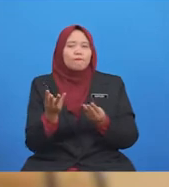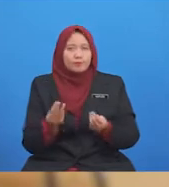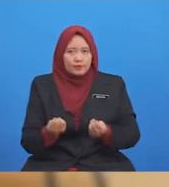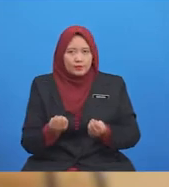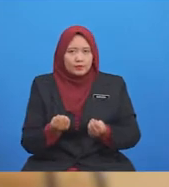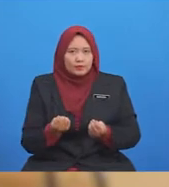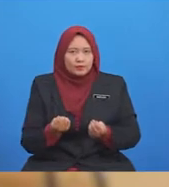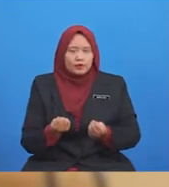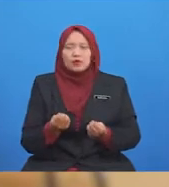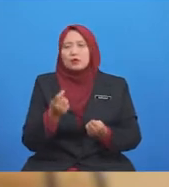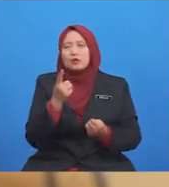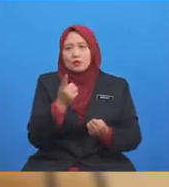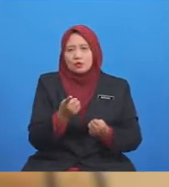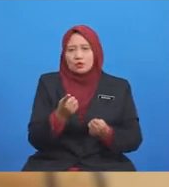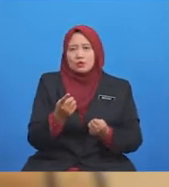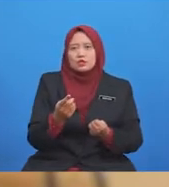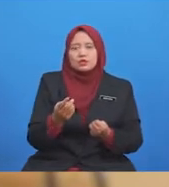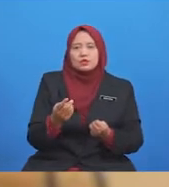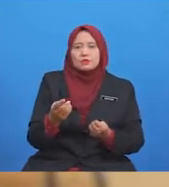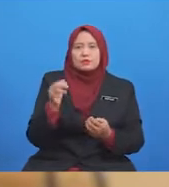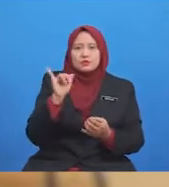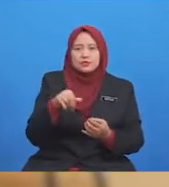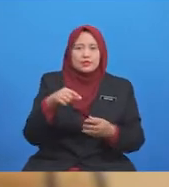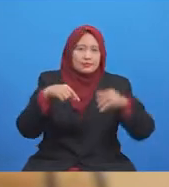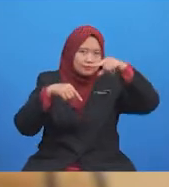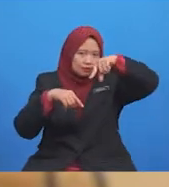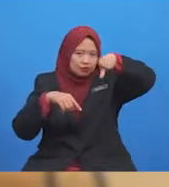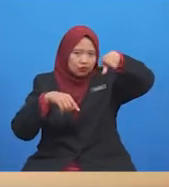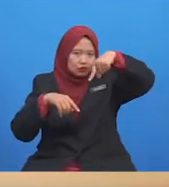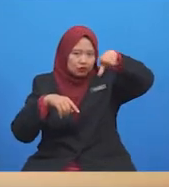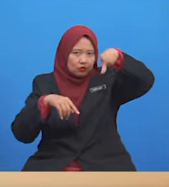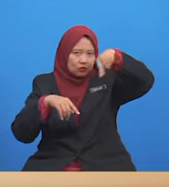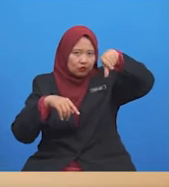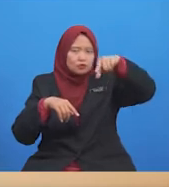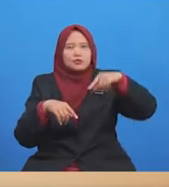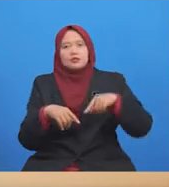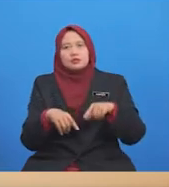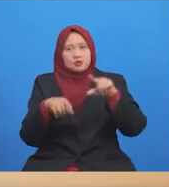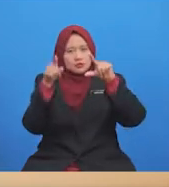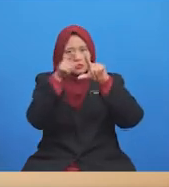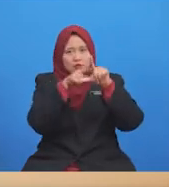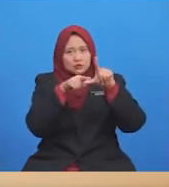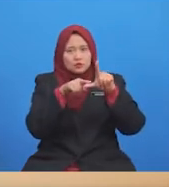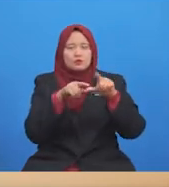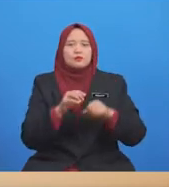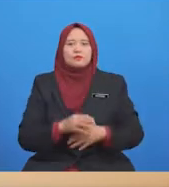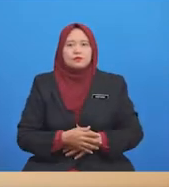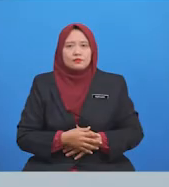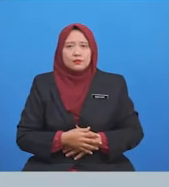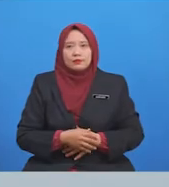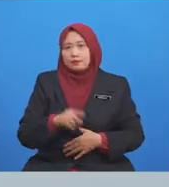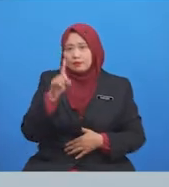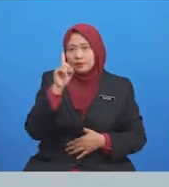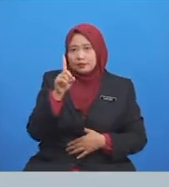dengan jangka lukis dan jangka sudut. Baiklah murid-murid, langkah